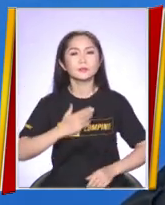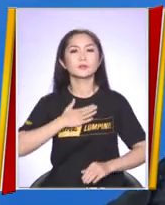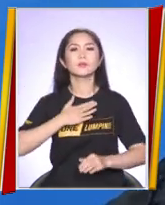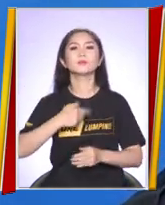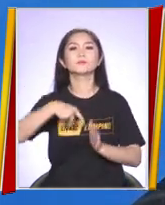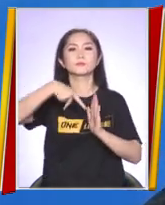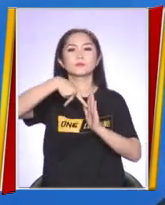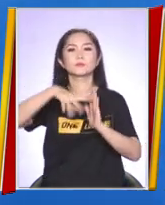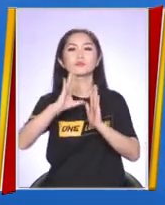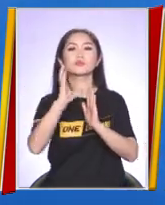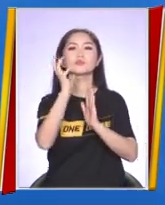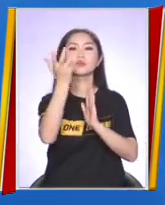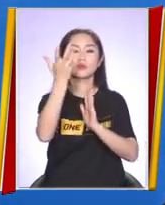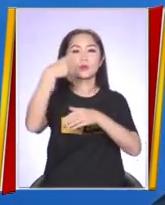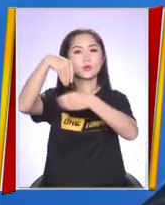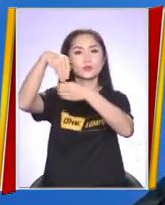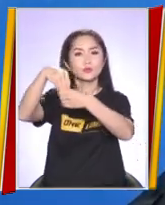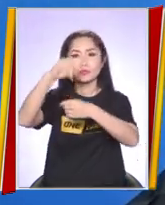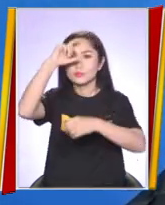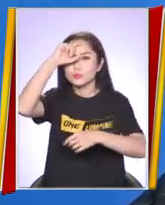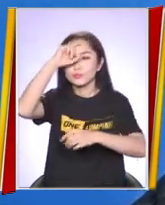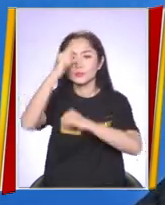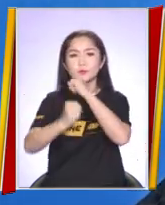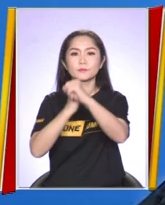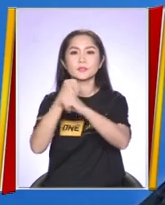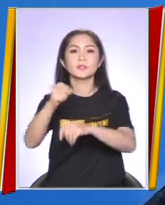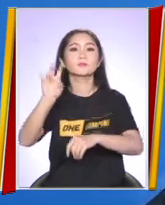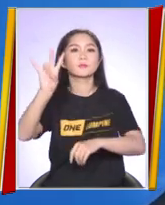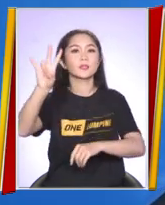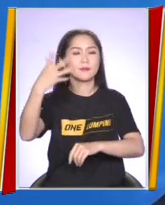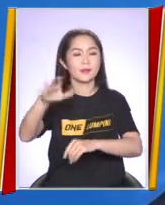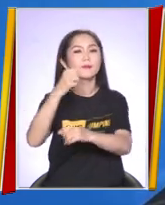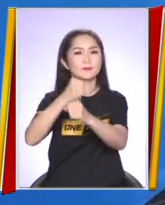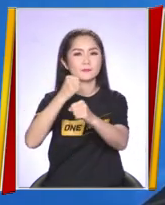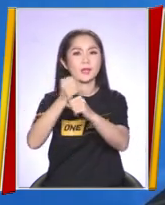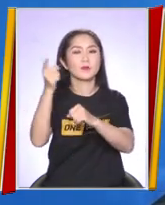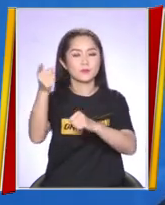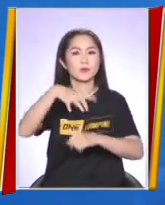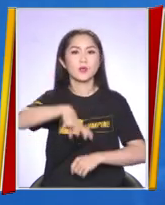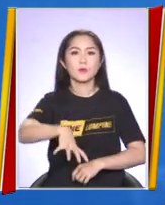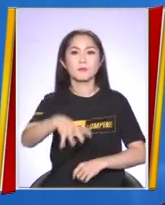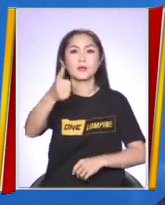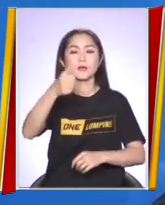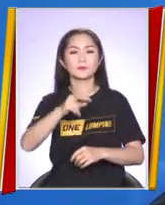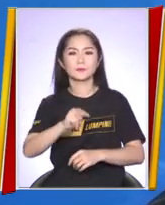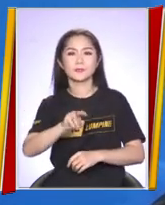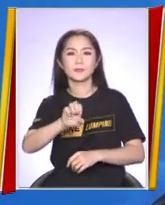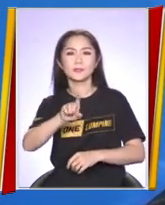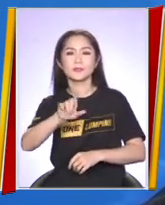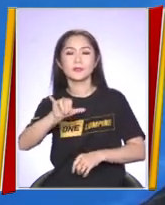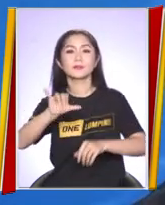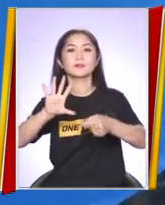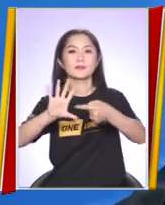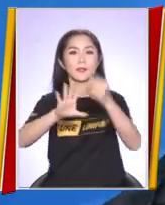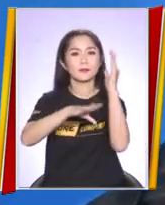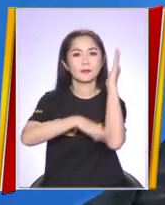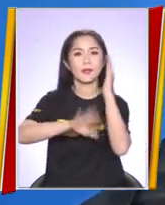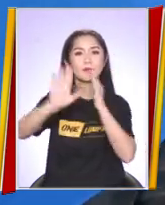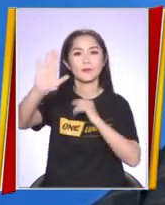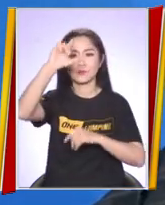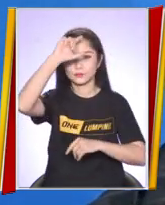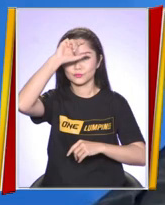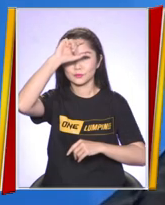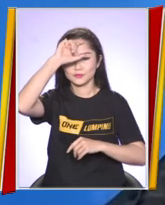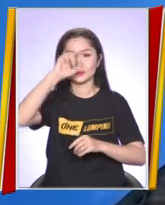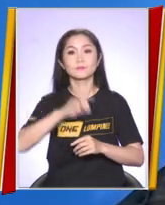ไปทำงานที่ตุรกี17ปีแล้วนะคะพักอาศัยอยู่ที่เมืองดียาระบาครึนะคะอยู่ทางตอนใต้ของตุรกี